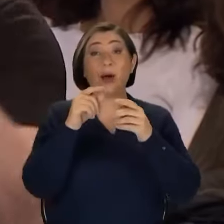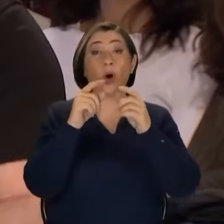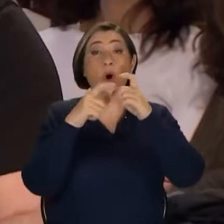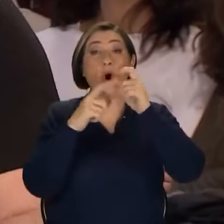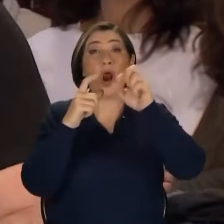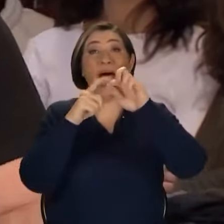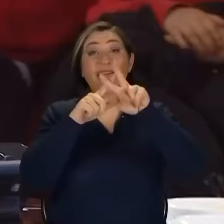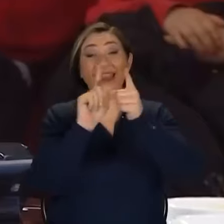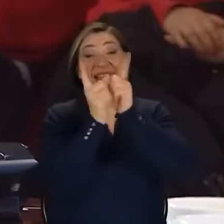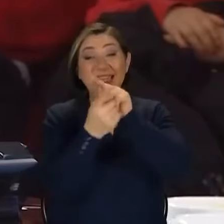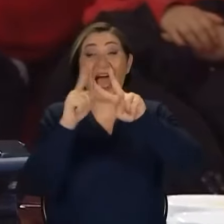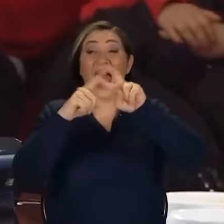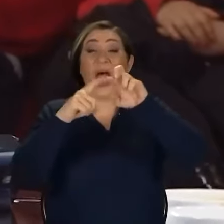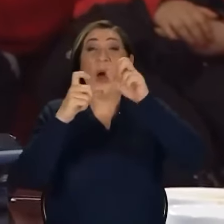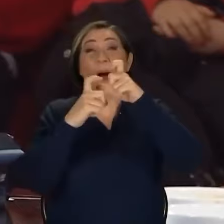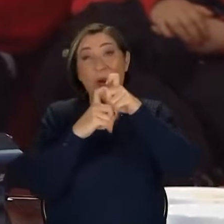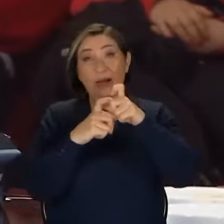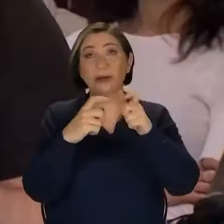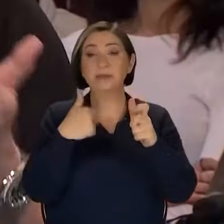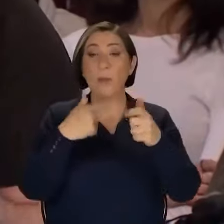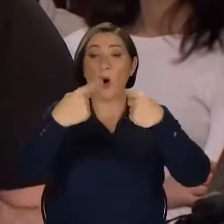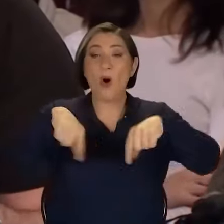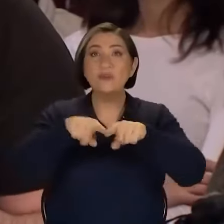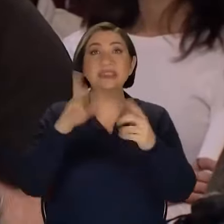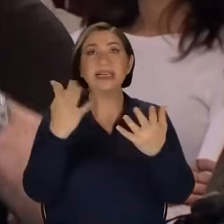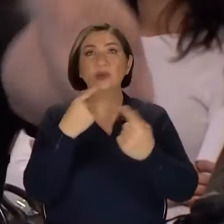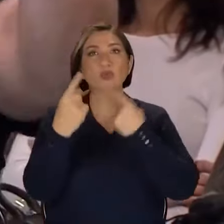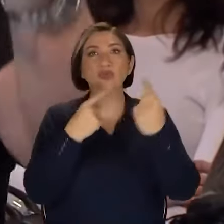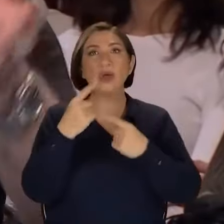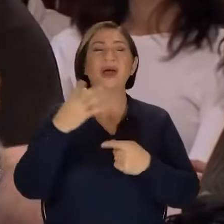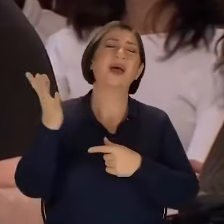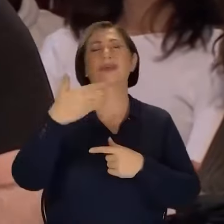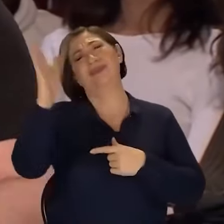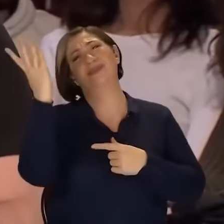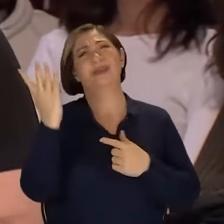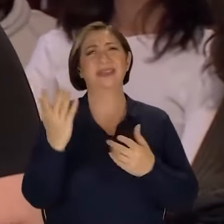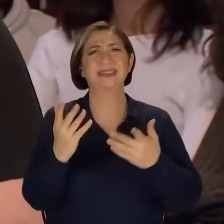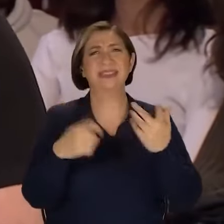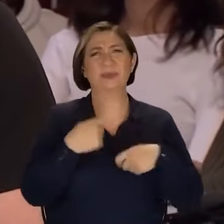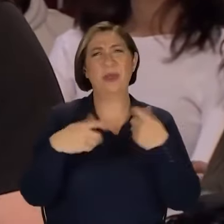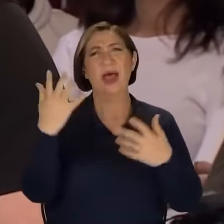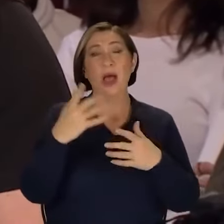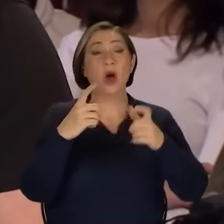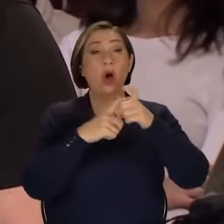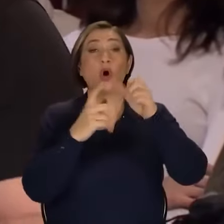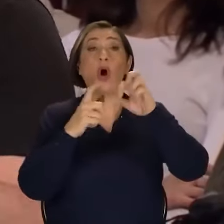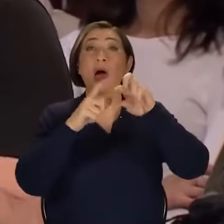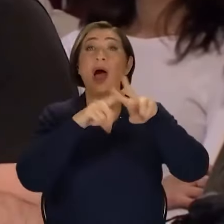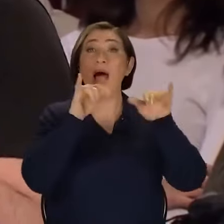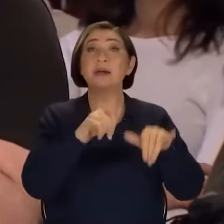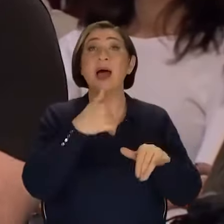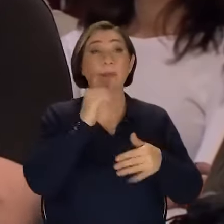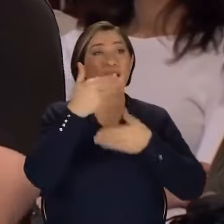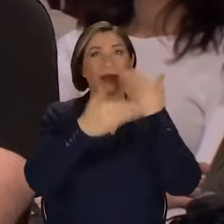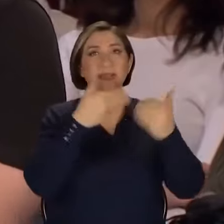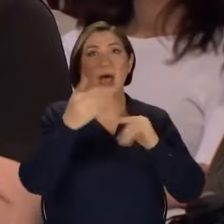Ha ha ha fal yani ş Şimdi bunlar bizim ofiste şöyle ele alınan şeyler ya öf Hadi be falan diy yani Gora zamanında da öyleydi abim